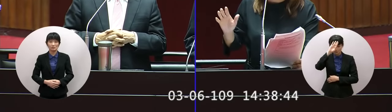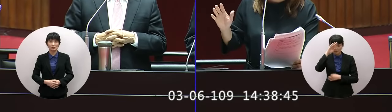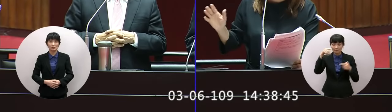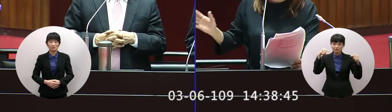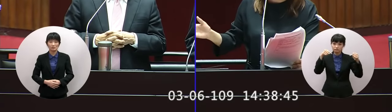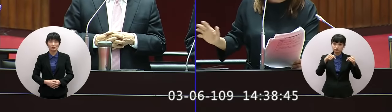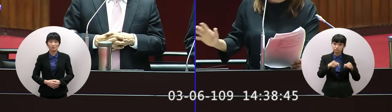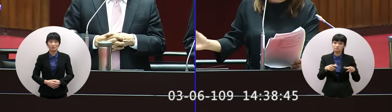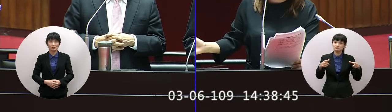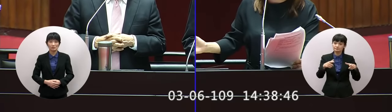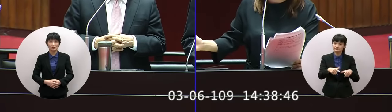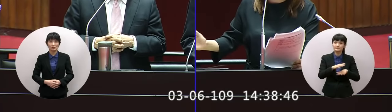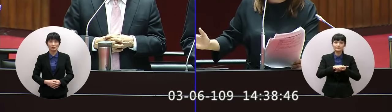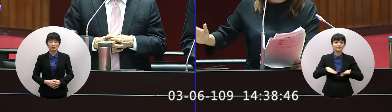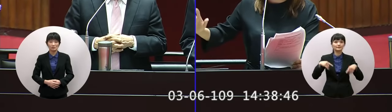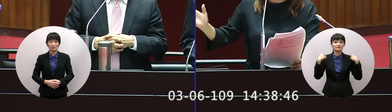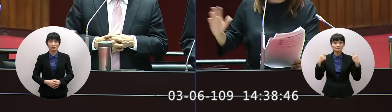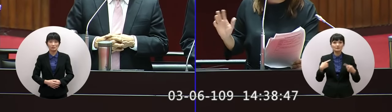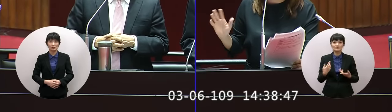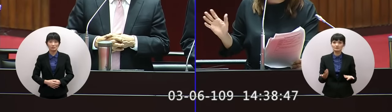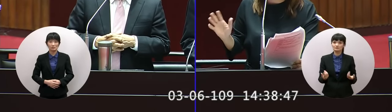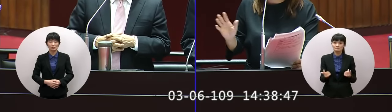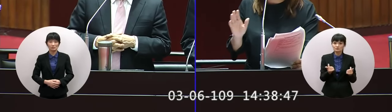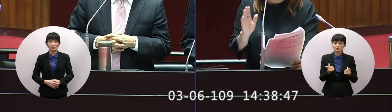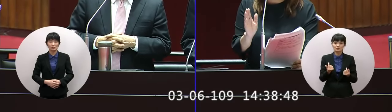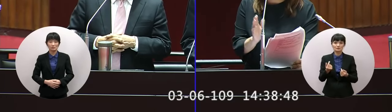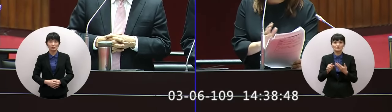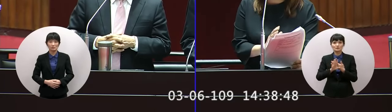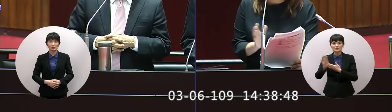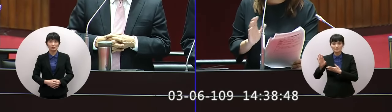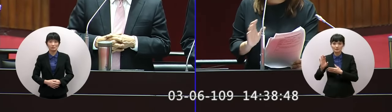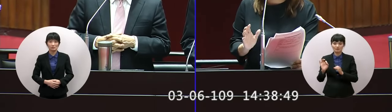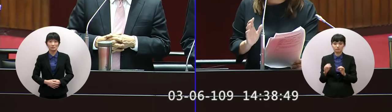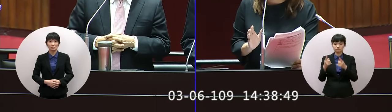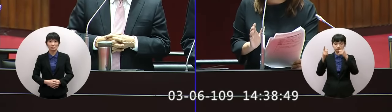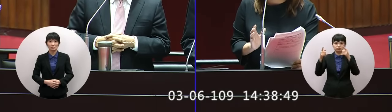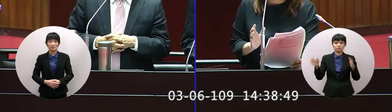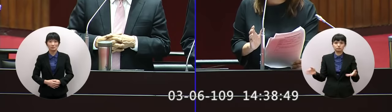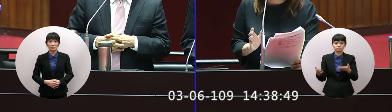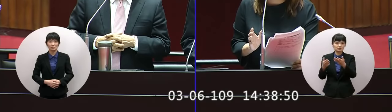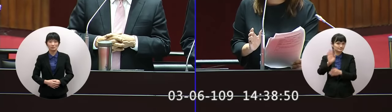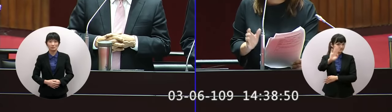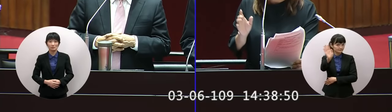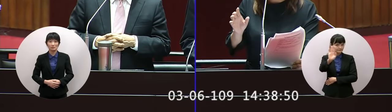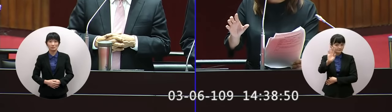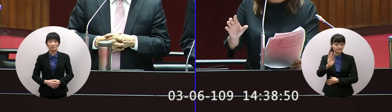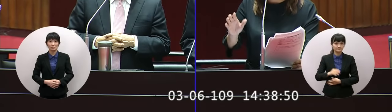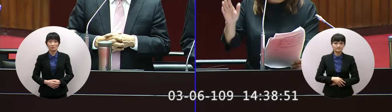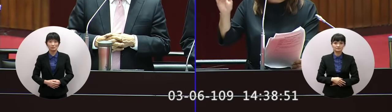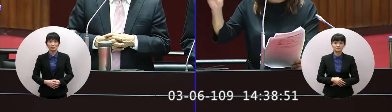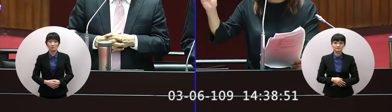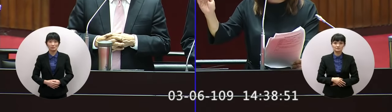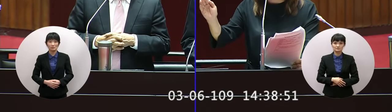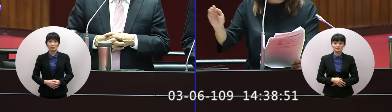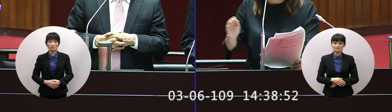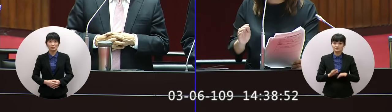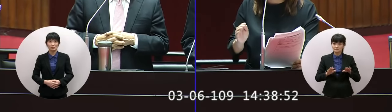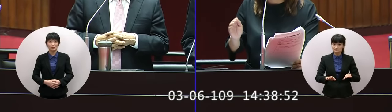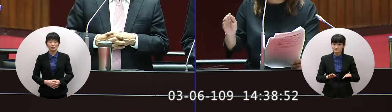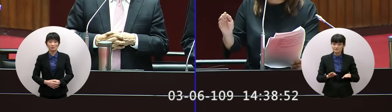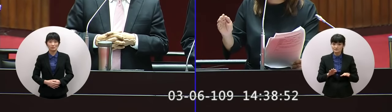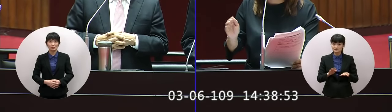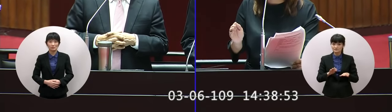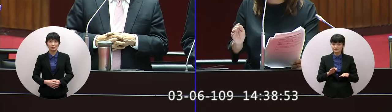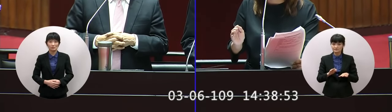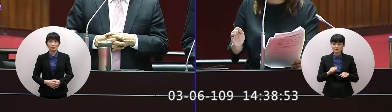为现在外面有的随便乱喊价的那个都不在我们的考量范围之内。我们现在就我们长期